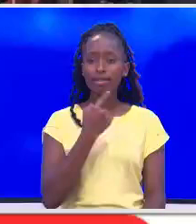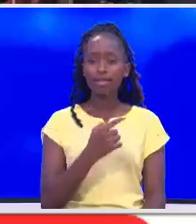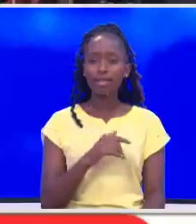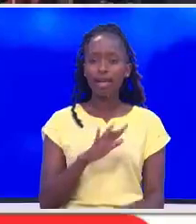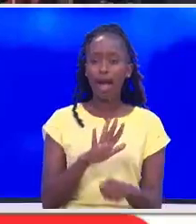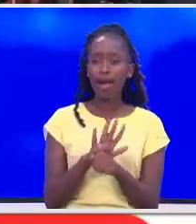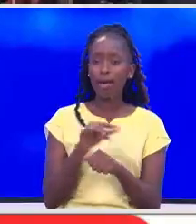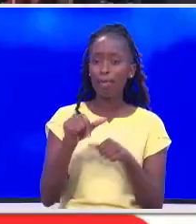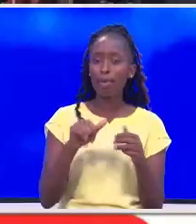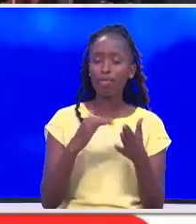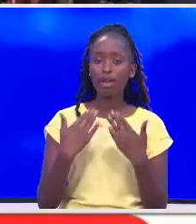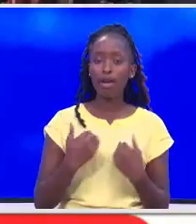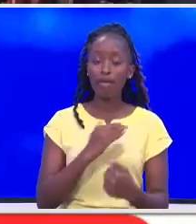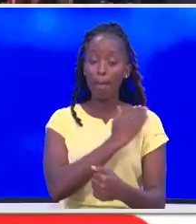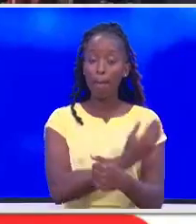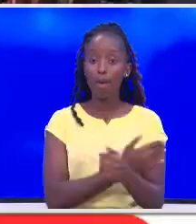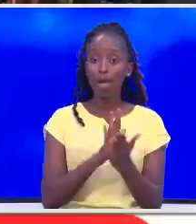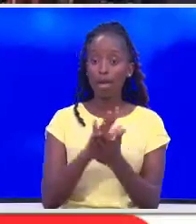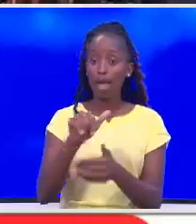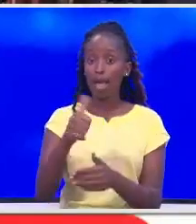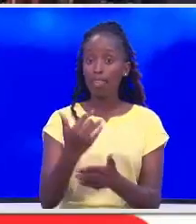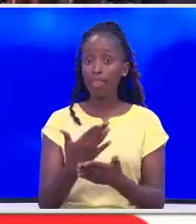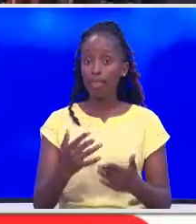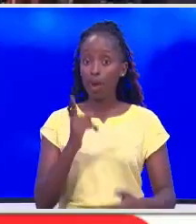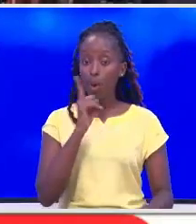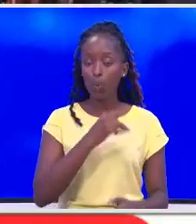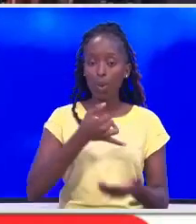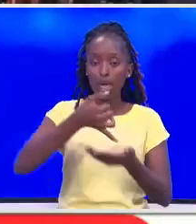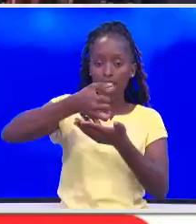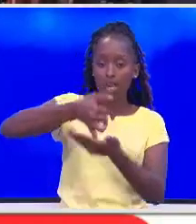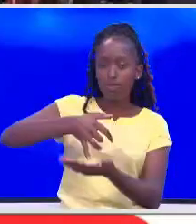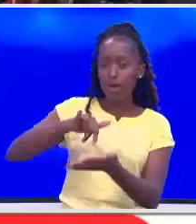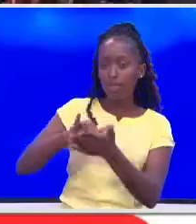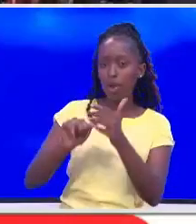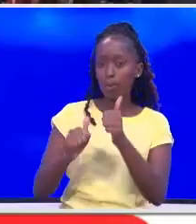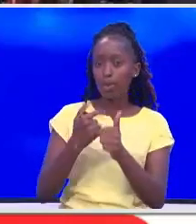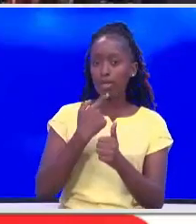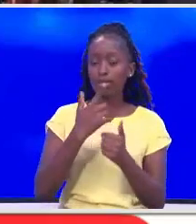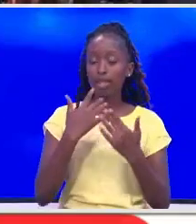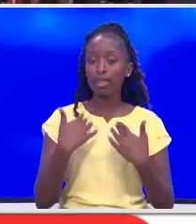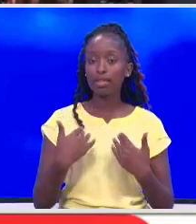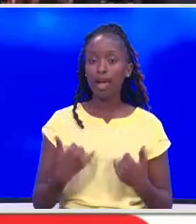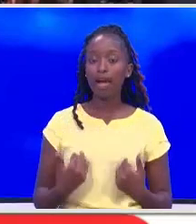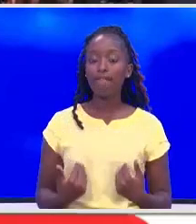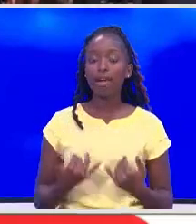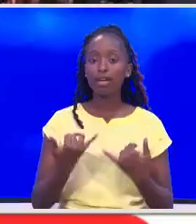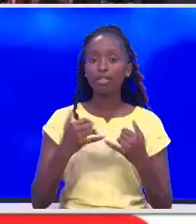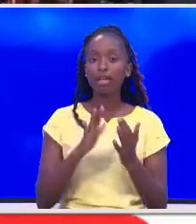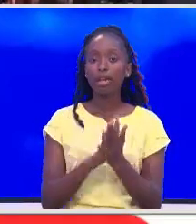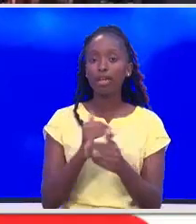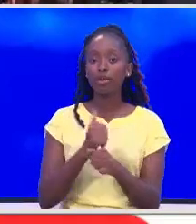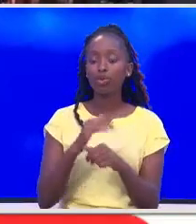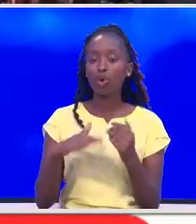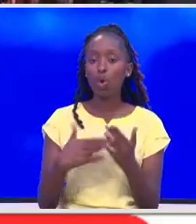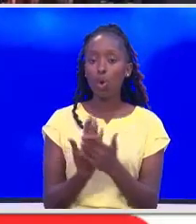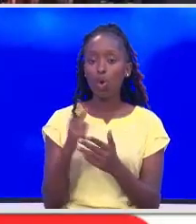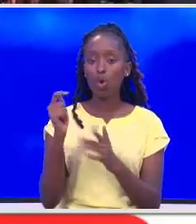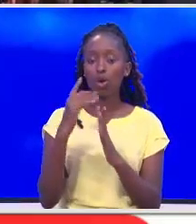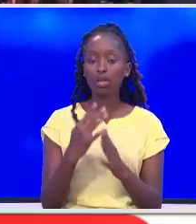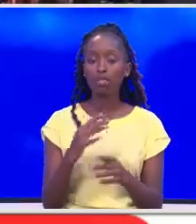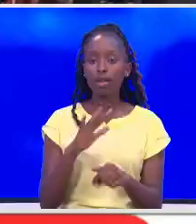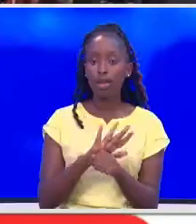kudhibiti kawi na mashirika mengine husika kwa kile wanasema kuwa ni kutelekeza wananchi na zaidi katika mkasa